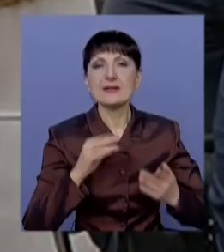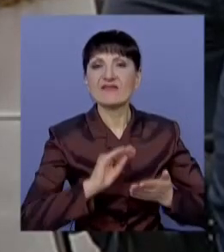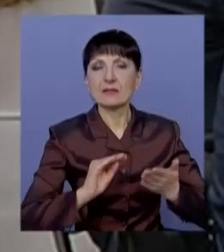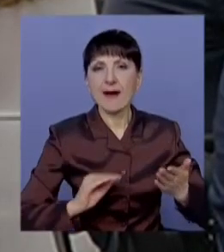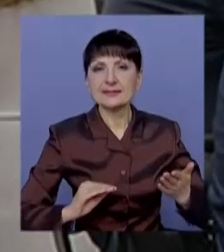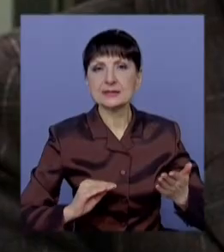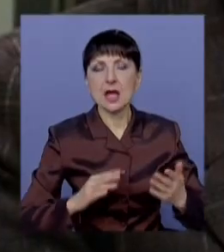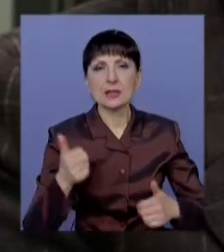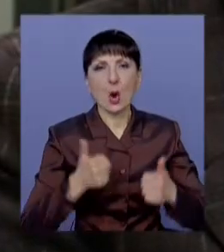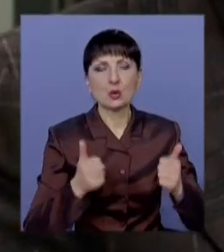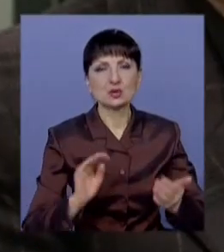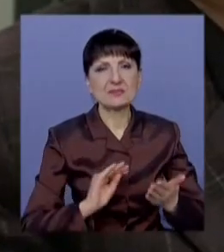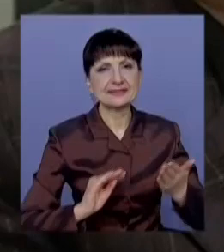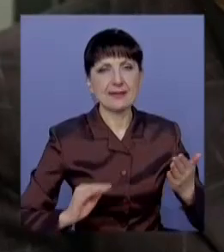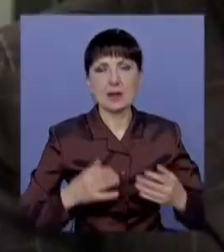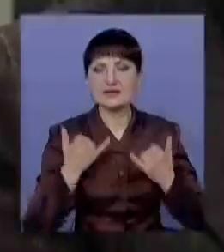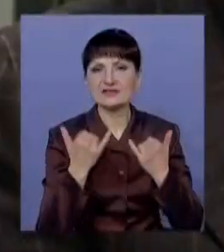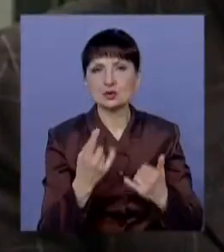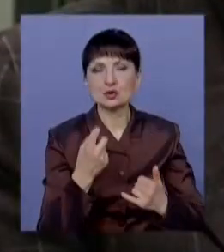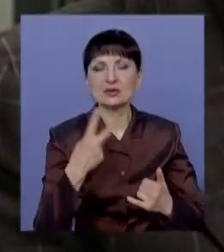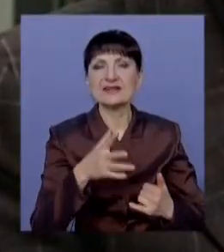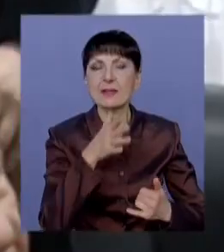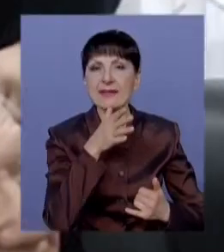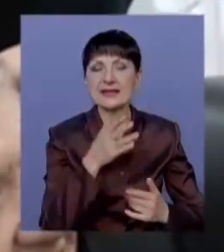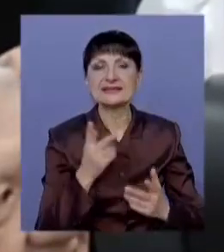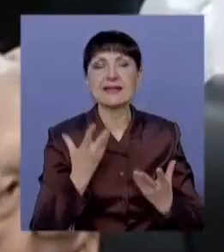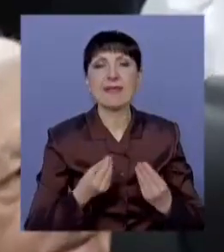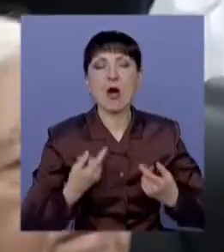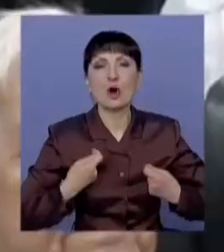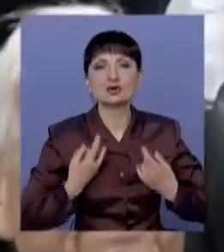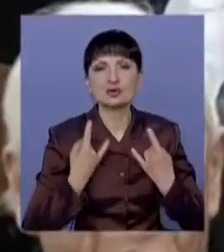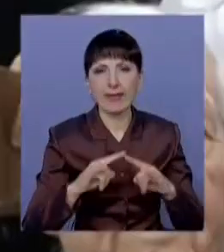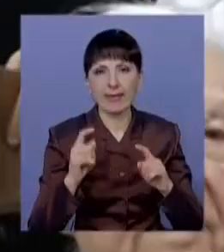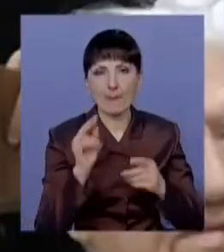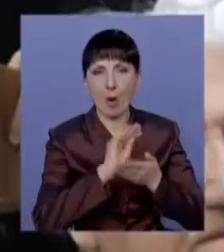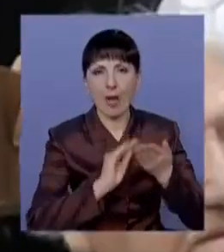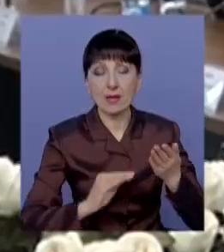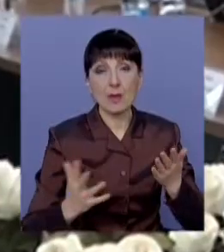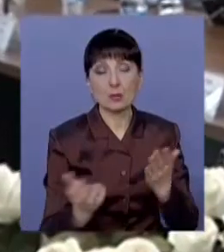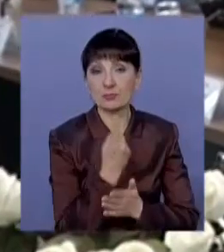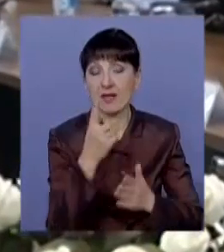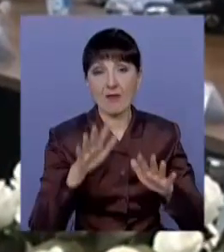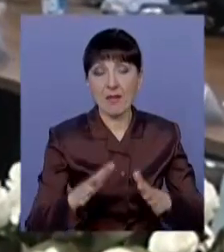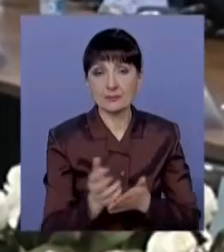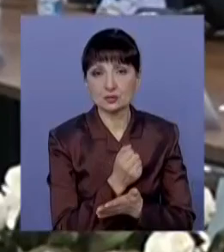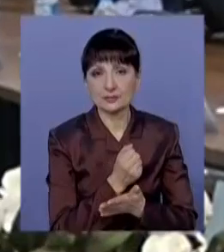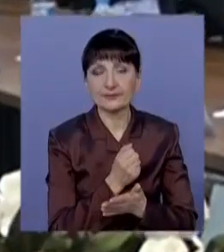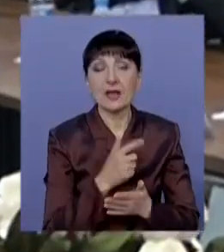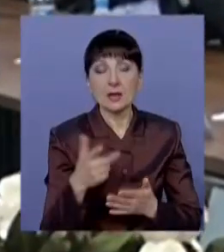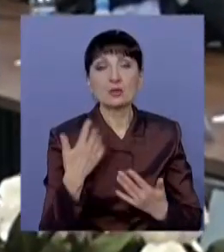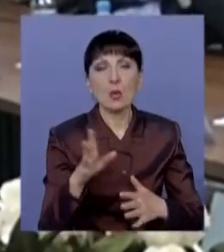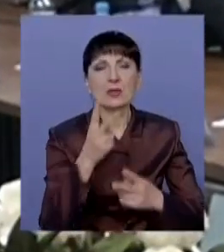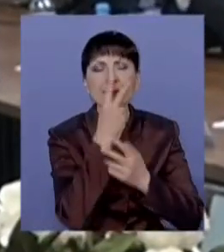на конкурсе писателей, посвященному 125-летию со дня рождения поэта, и получил первое место. В общей сложности ученый